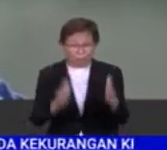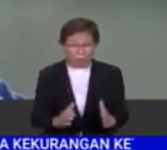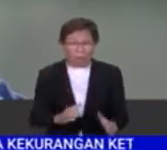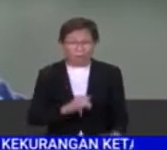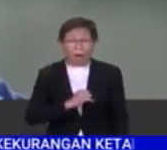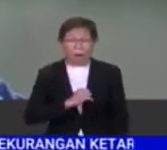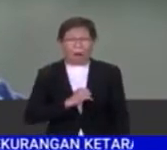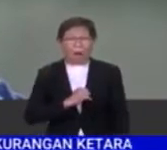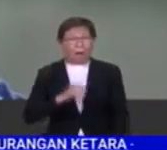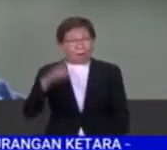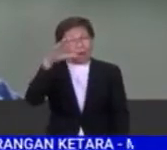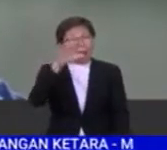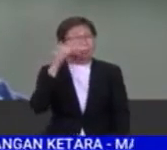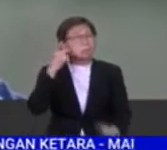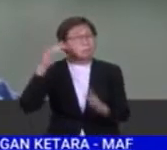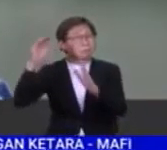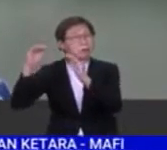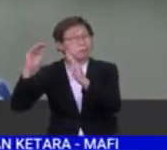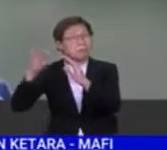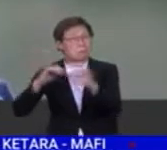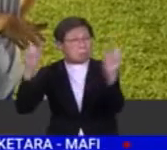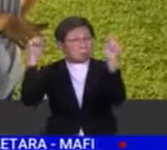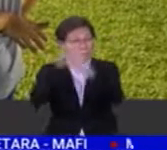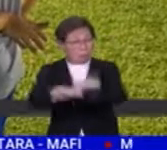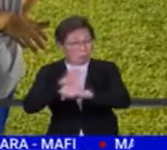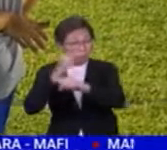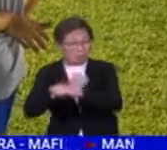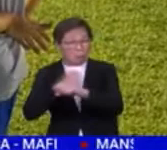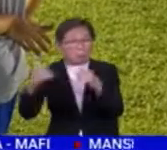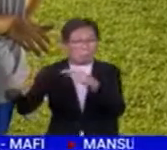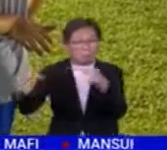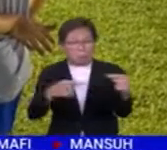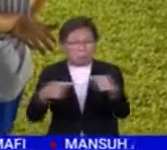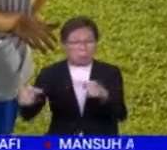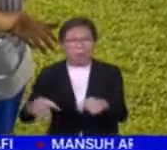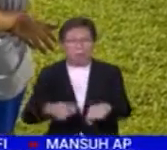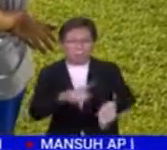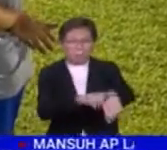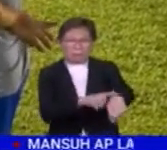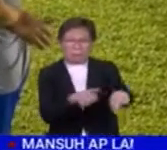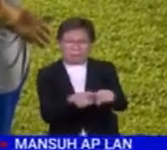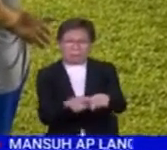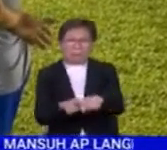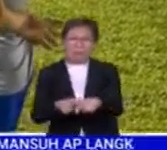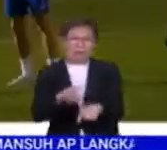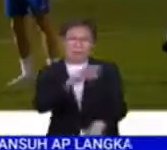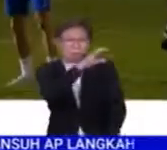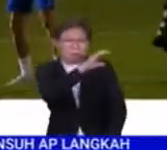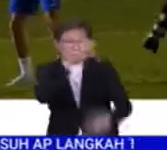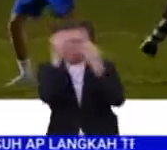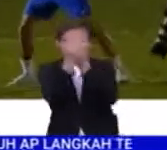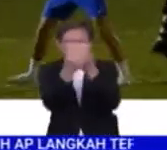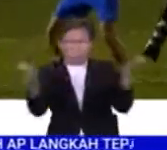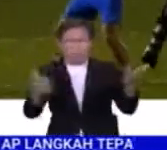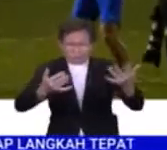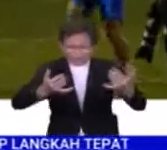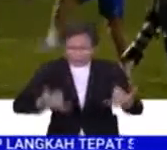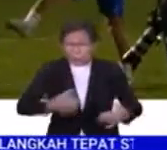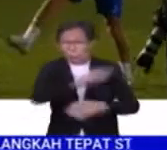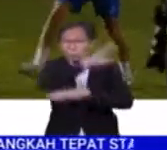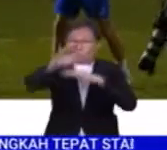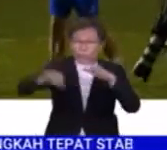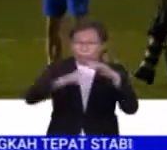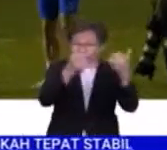be a challenging match, so we'll approach the game accordingly. Dalam masa sama, beliau turut memaklumkan ketika ini